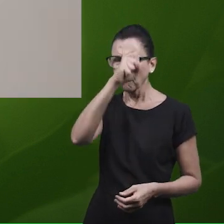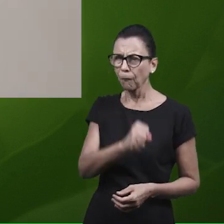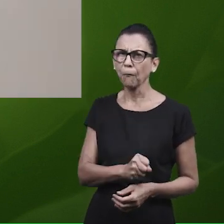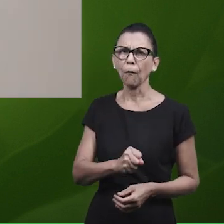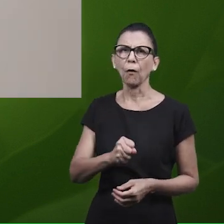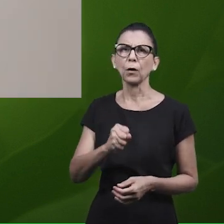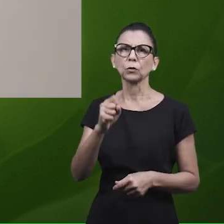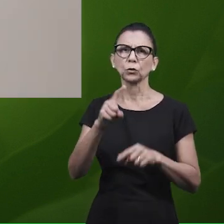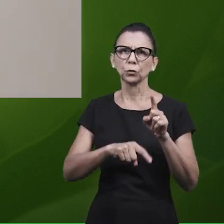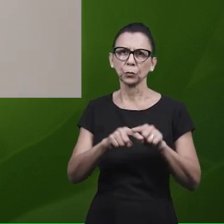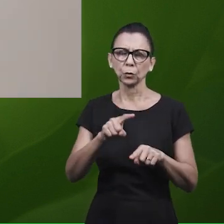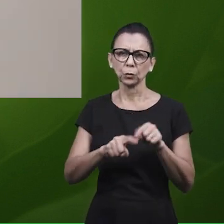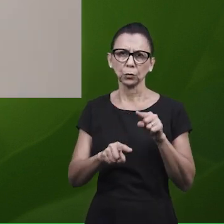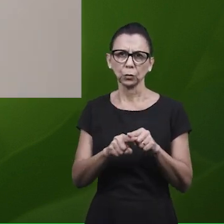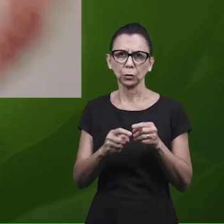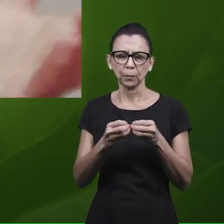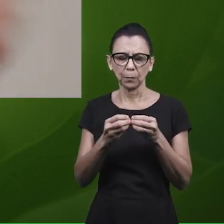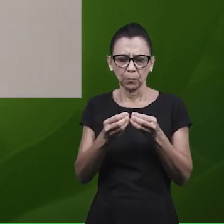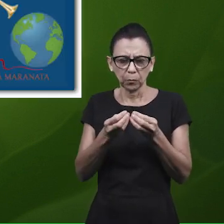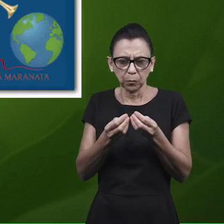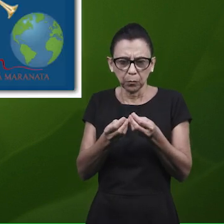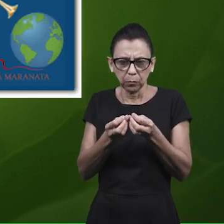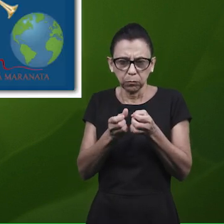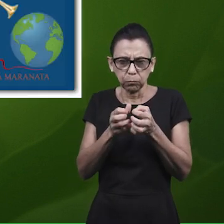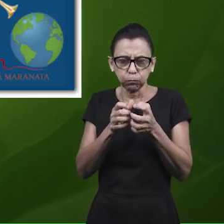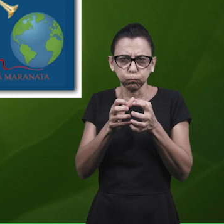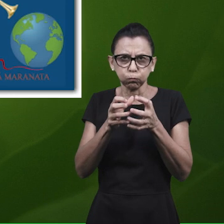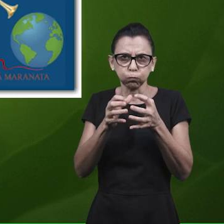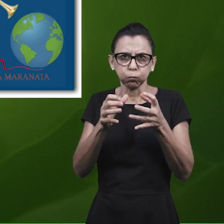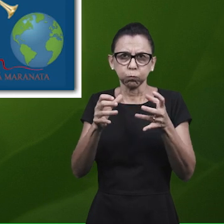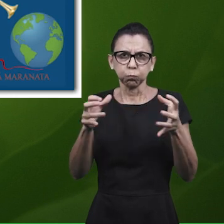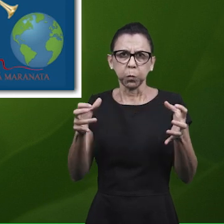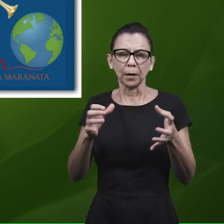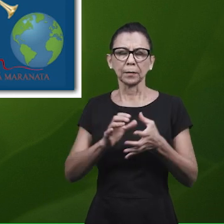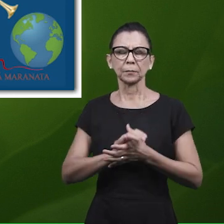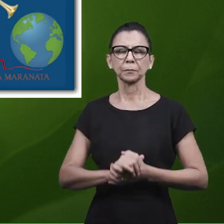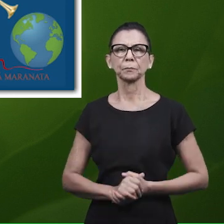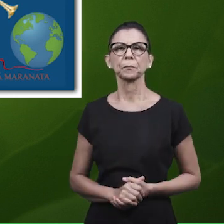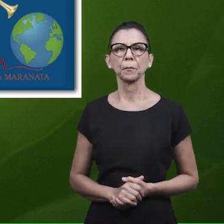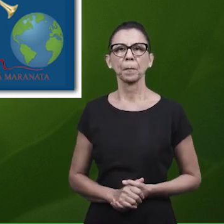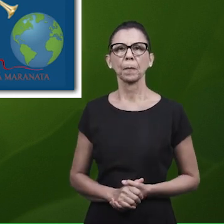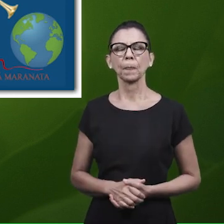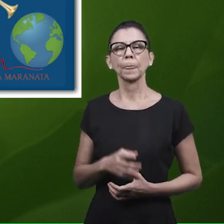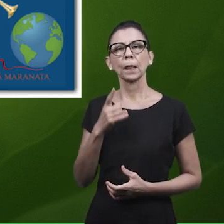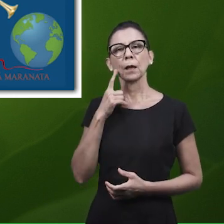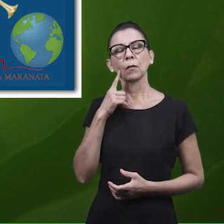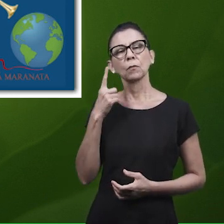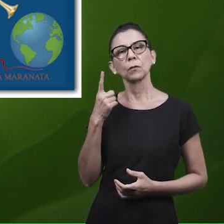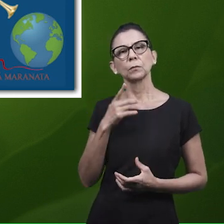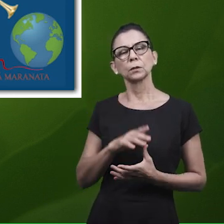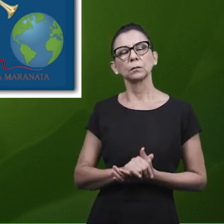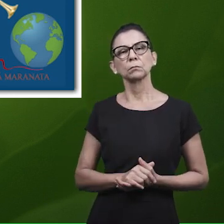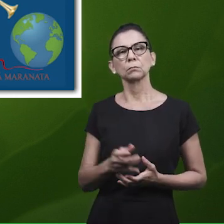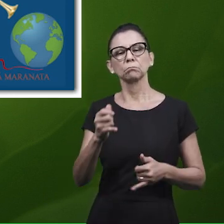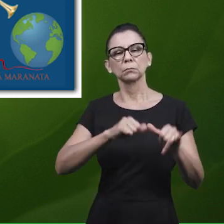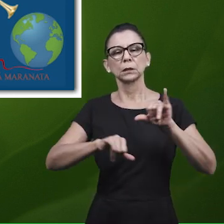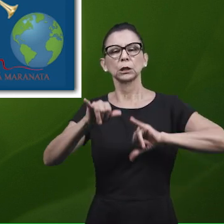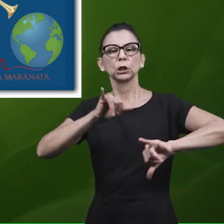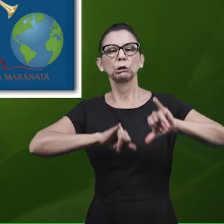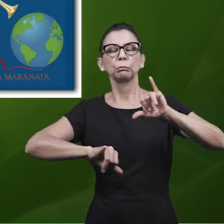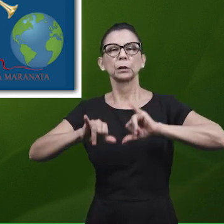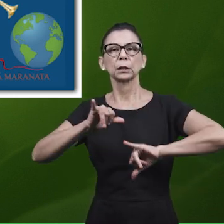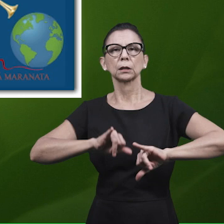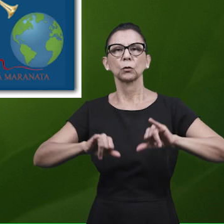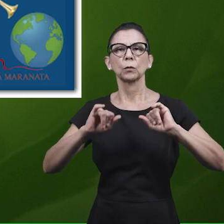cette réaction de production se passe. Dans le diapositive qui montre ici, nous voyons comment se passe chimiquement